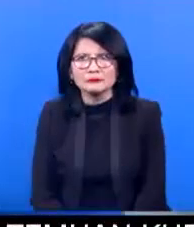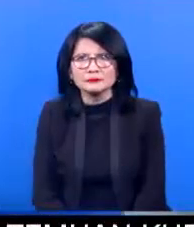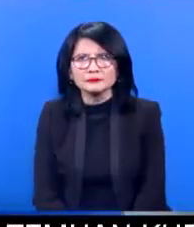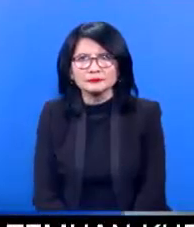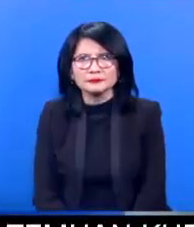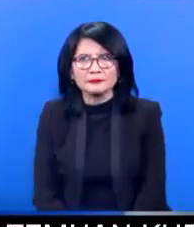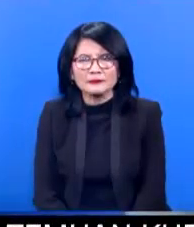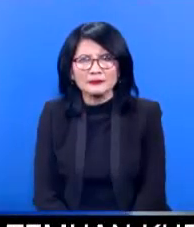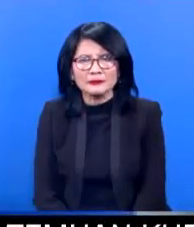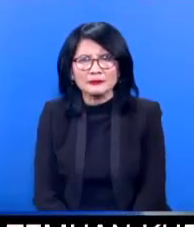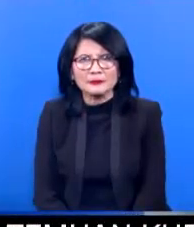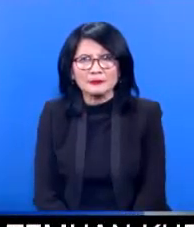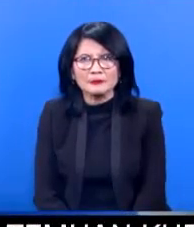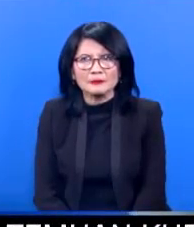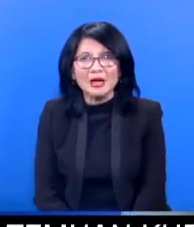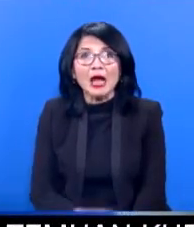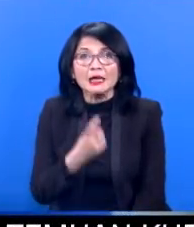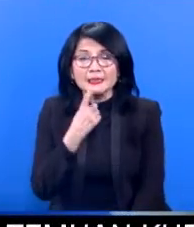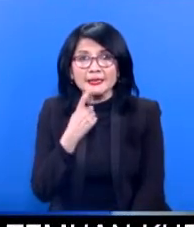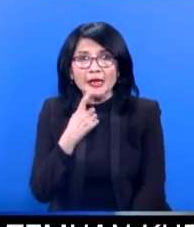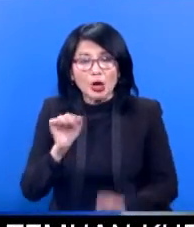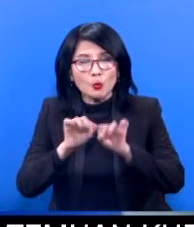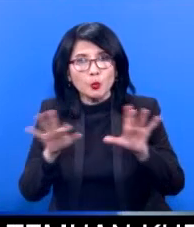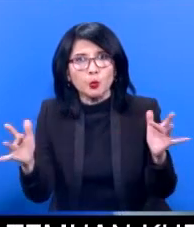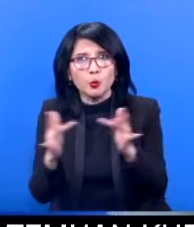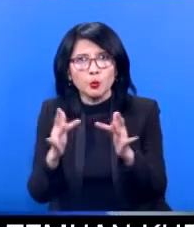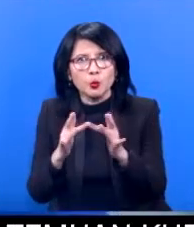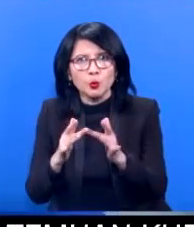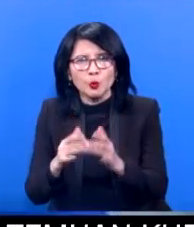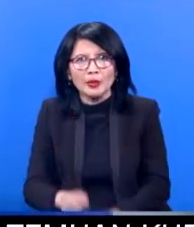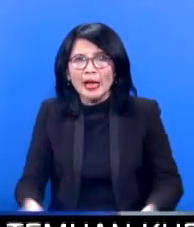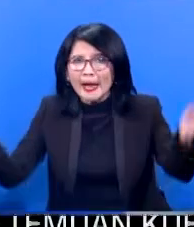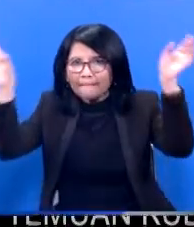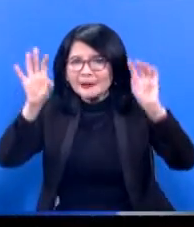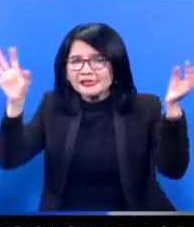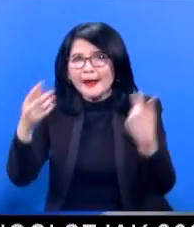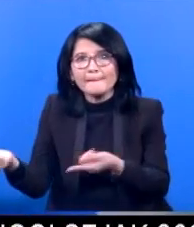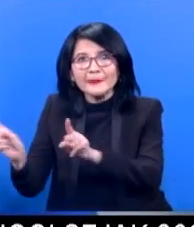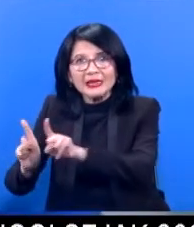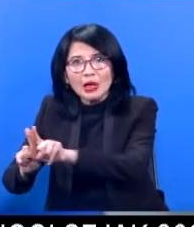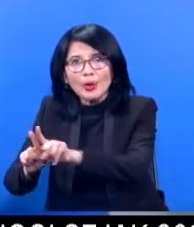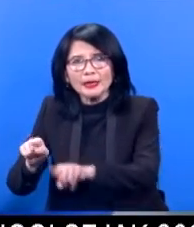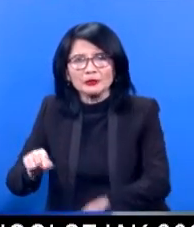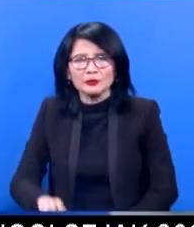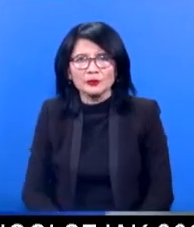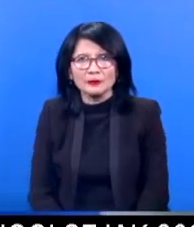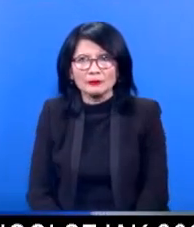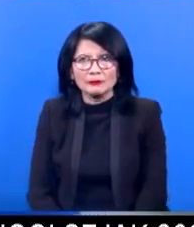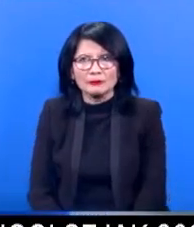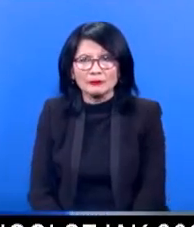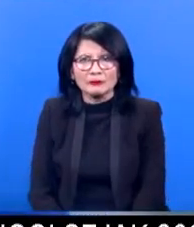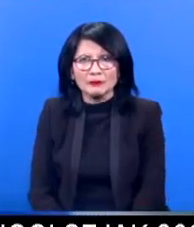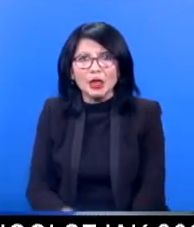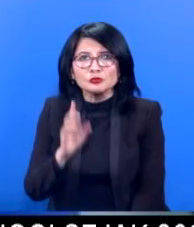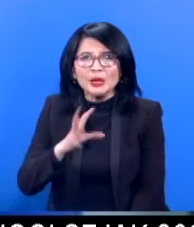terkait dengan akhirnya lechter kanker tapi mereka untuk menyampaikan